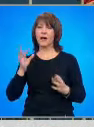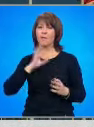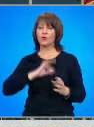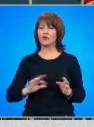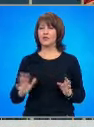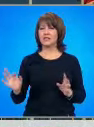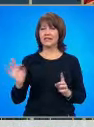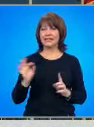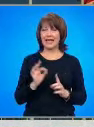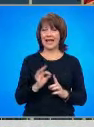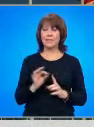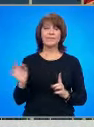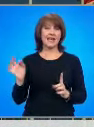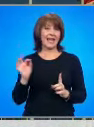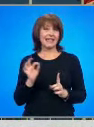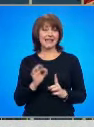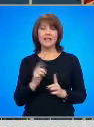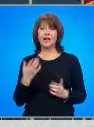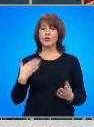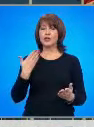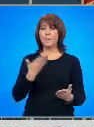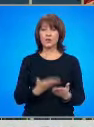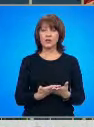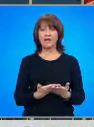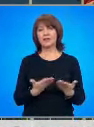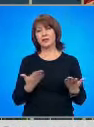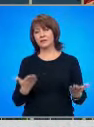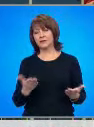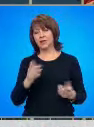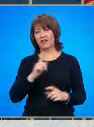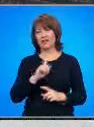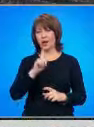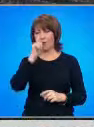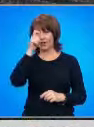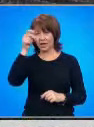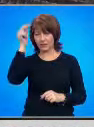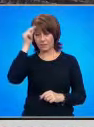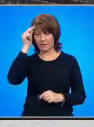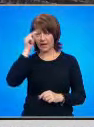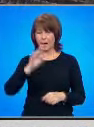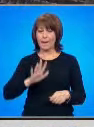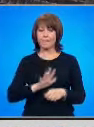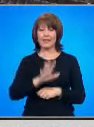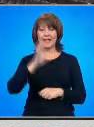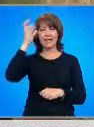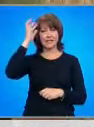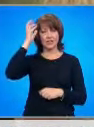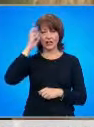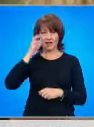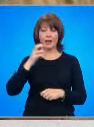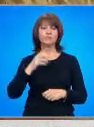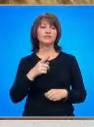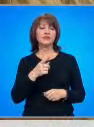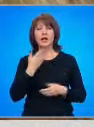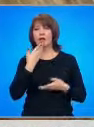В случая целите, които си поставяте, да злепоставят България. Не е нещо друго. 15 държави, сред тях и